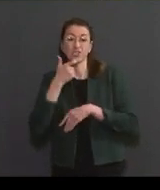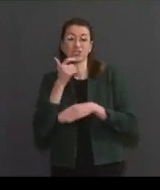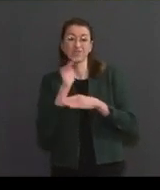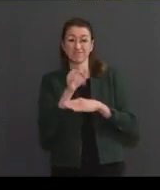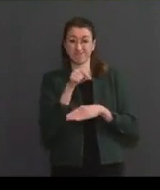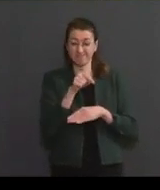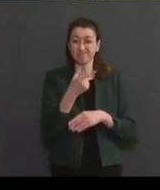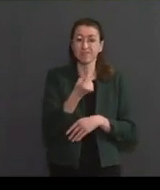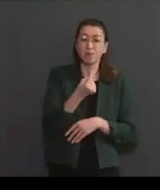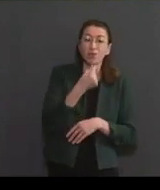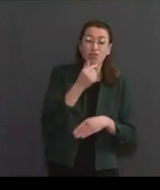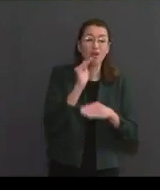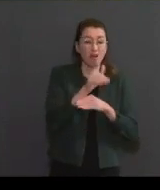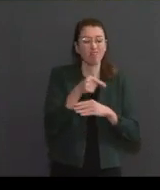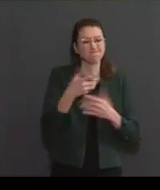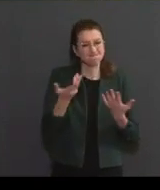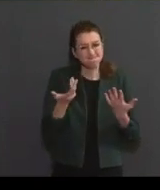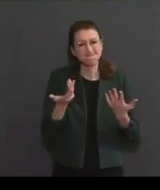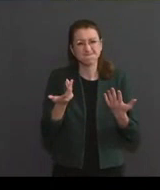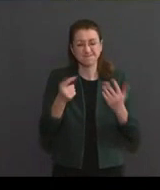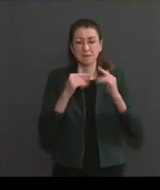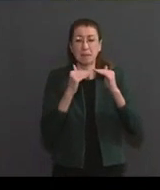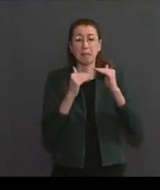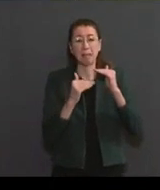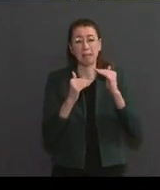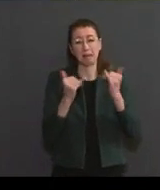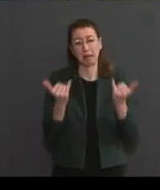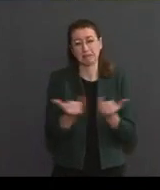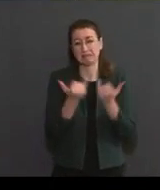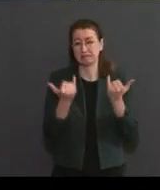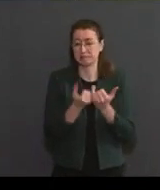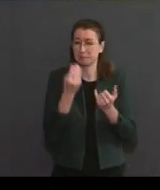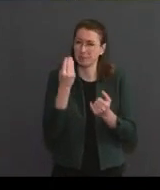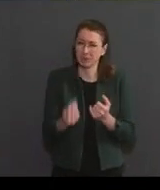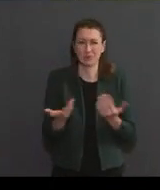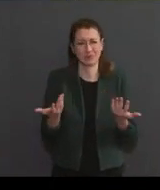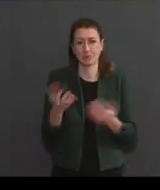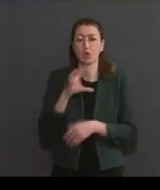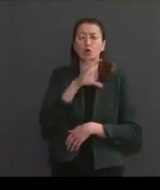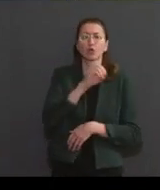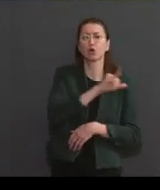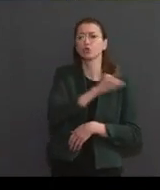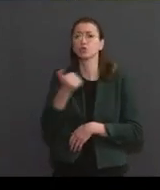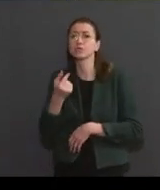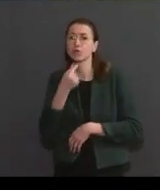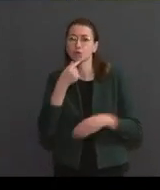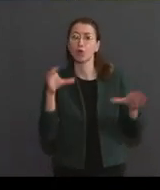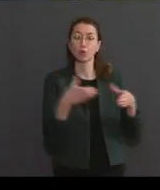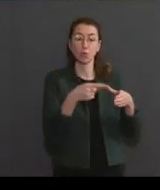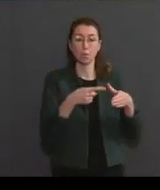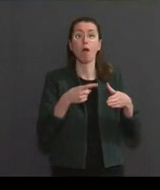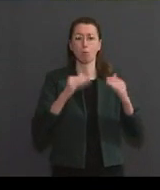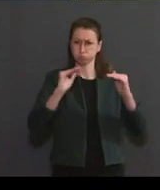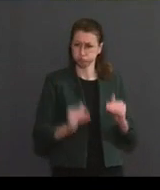ans. Actuellement, la moitié des cas ont lieu entre 30 et 60 ans et l'âge médian des personnes infectées